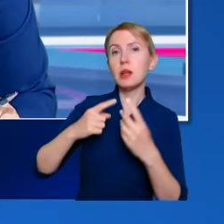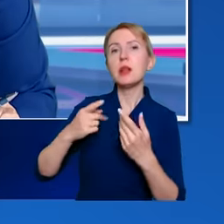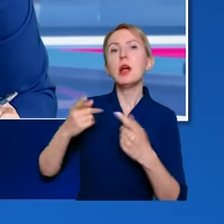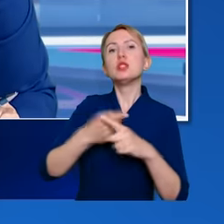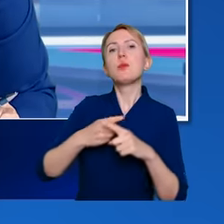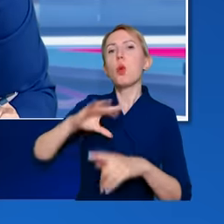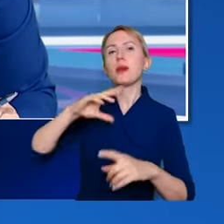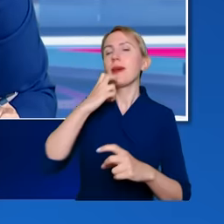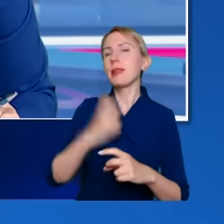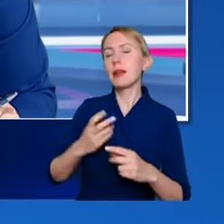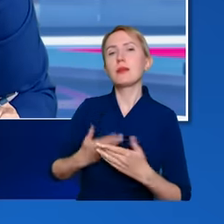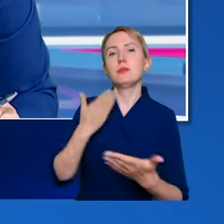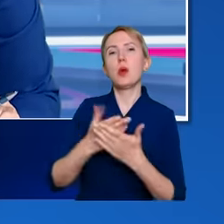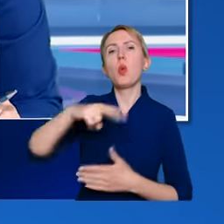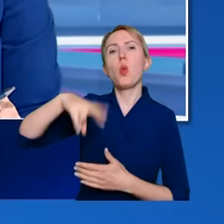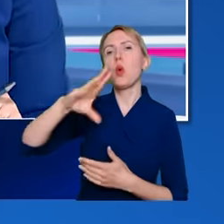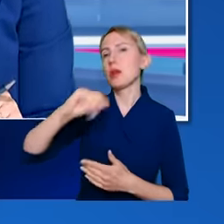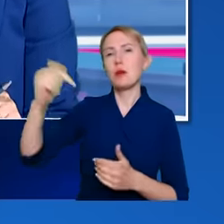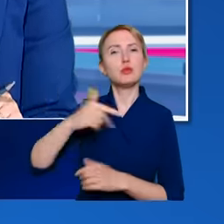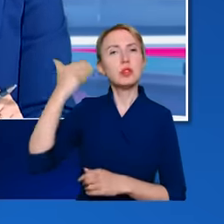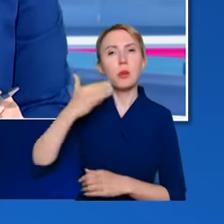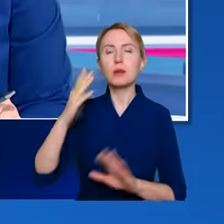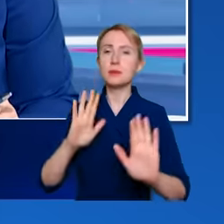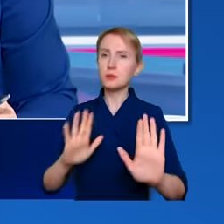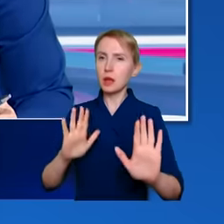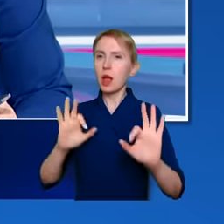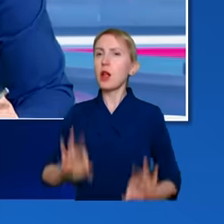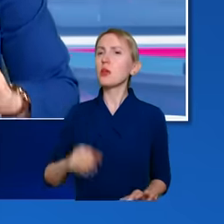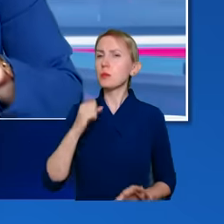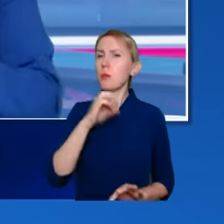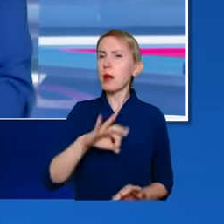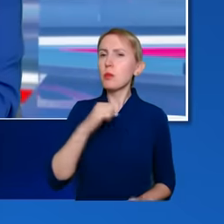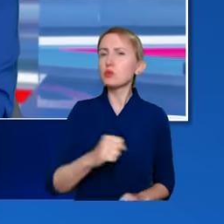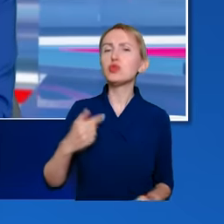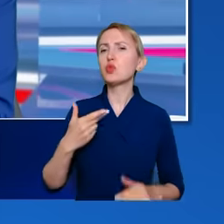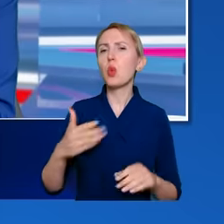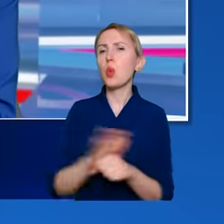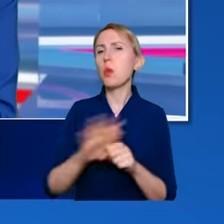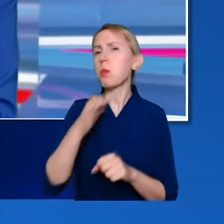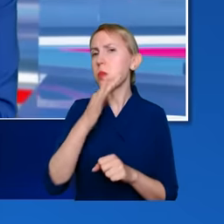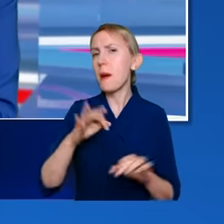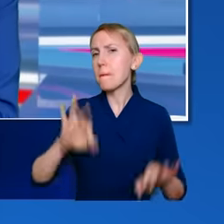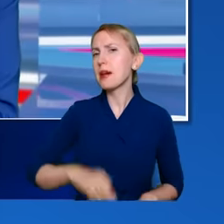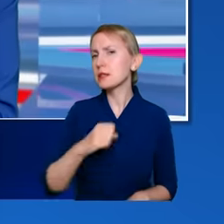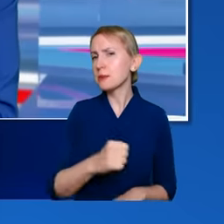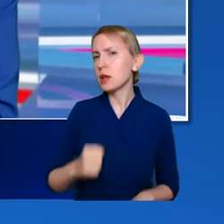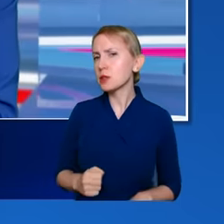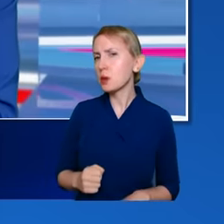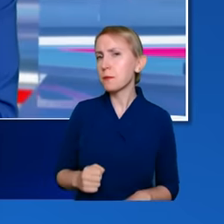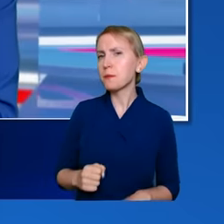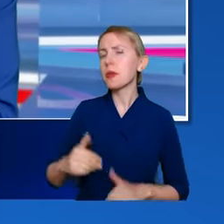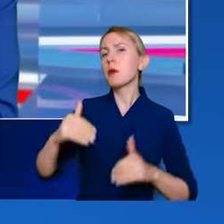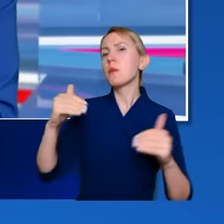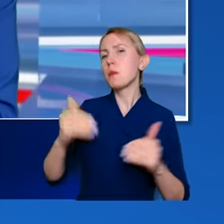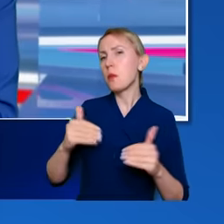Po pierwsze. Po drugie, prezes URE musi się wypowiedzieć. Na ten moment nie ma żadnych wniosków. Panie pośle, to dopytam, bo chciałabym, żeby jeszcze jest pani senat, poseł, jest prezydent. Pani poseł może